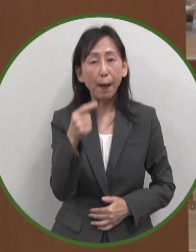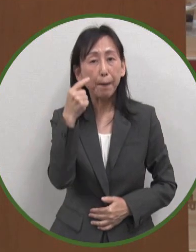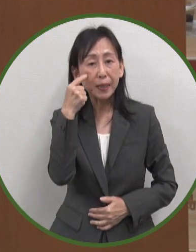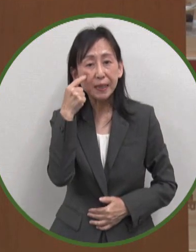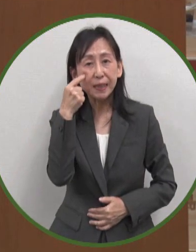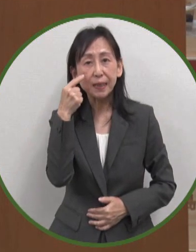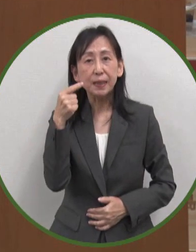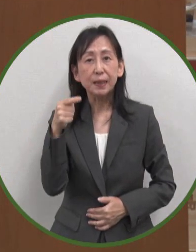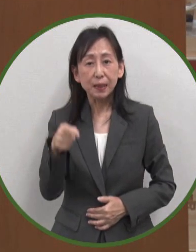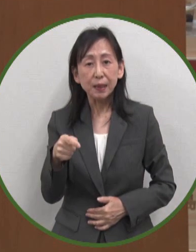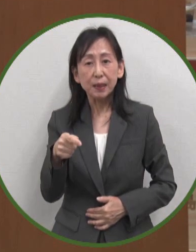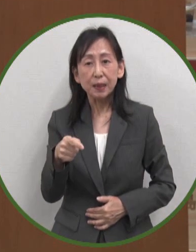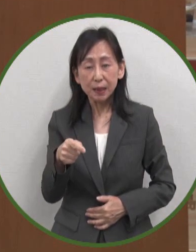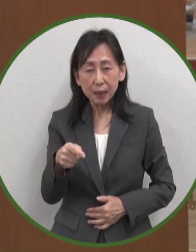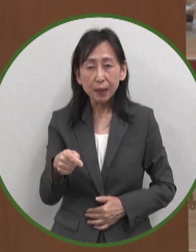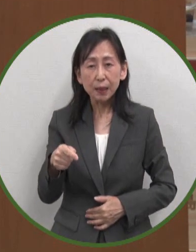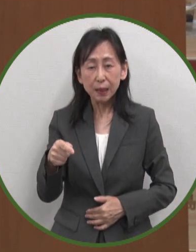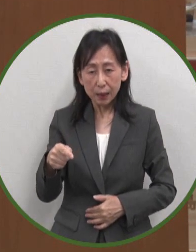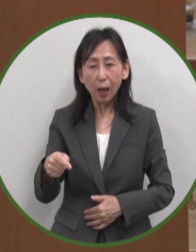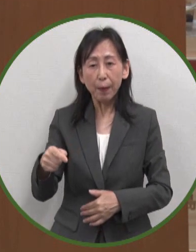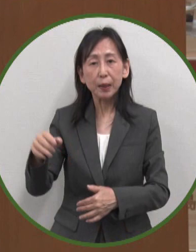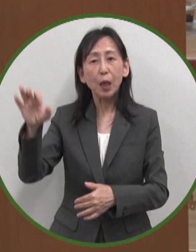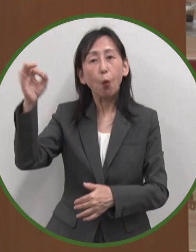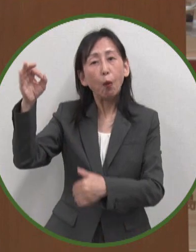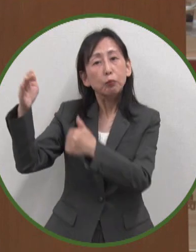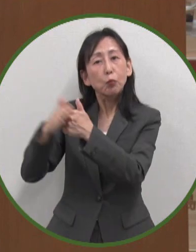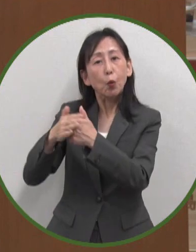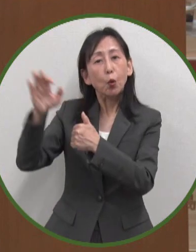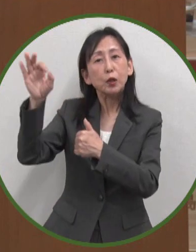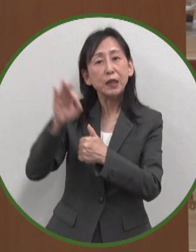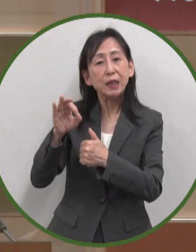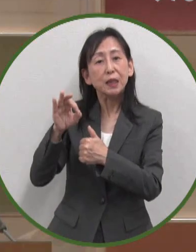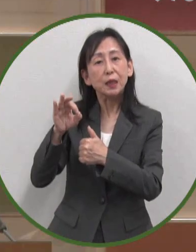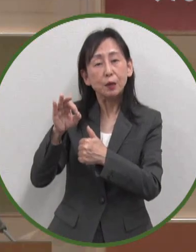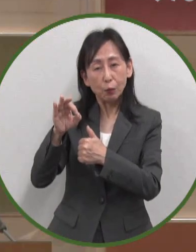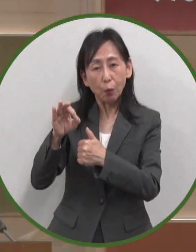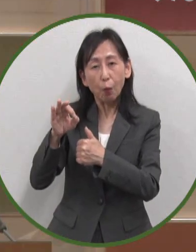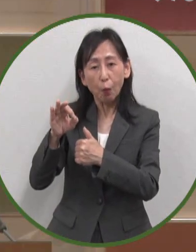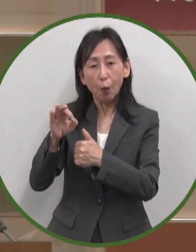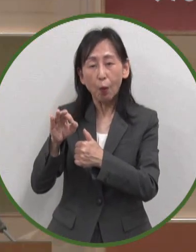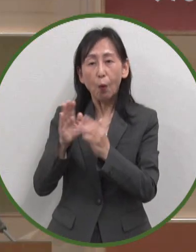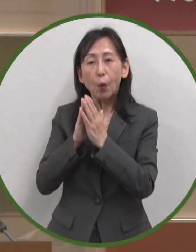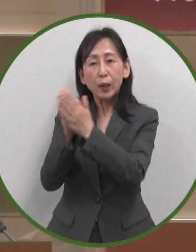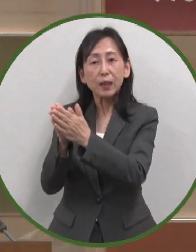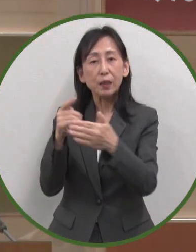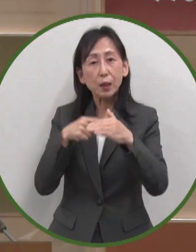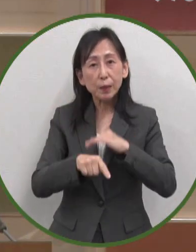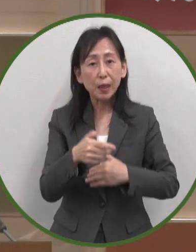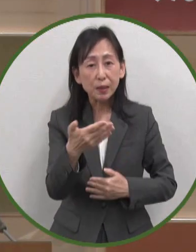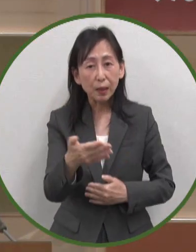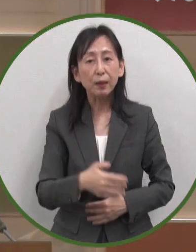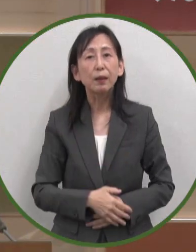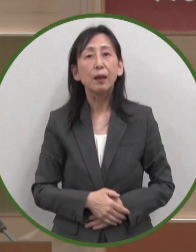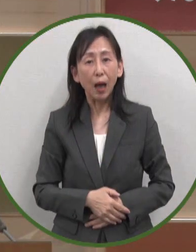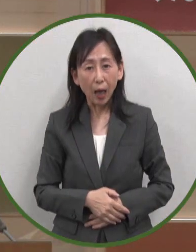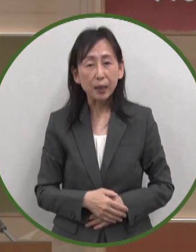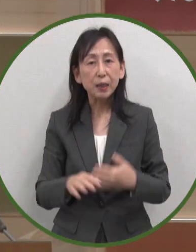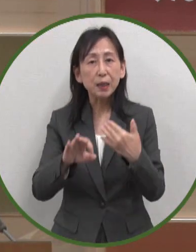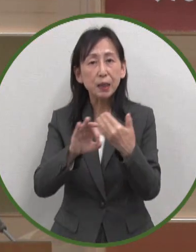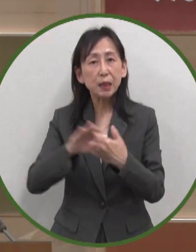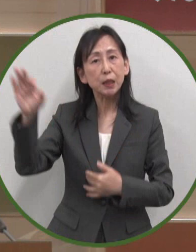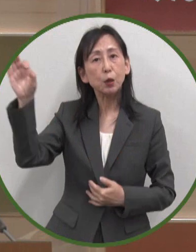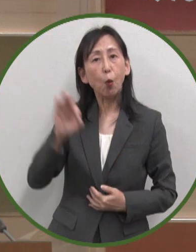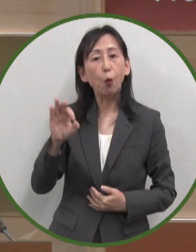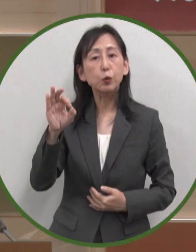う予算財源として措置してほしいというそういうお願い調整ということで、 そうですね、いわゆる臨時交付金